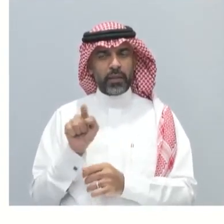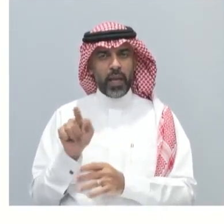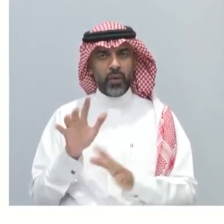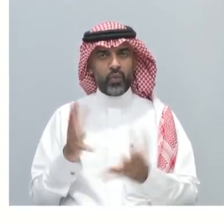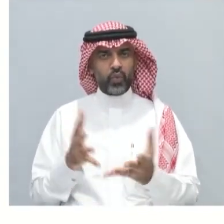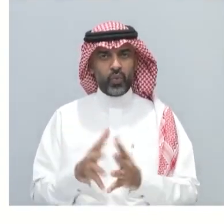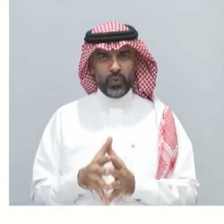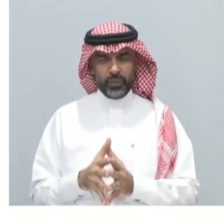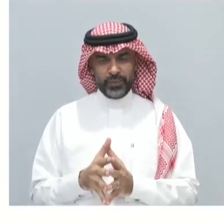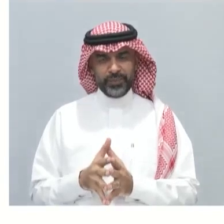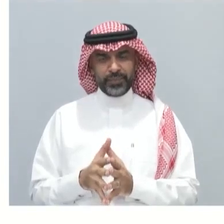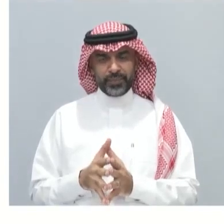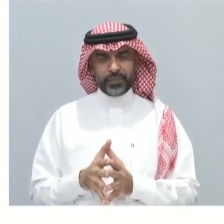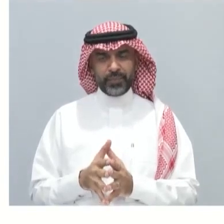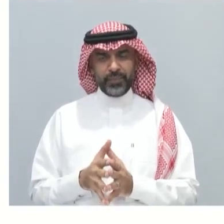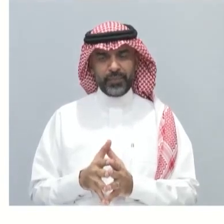هذه